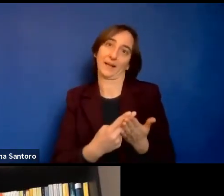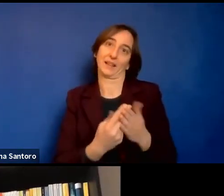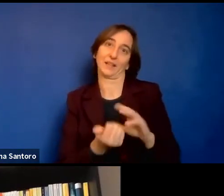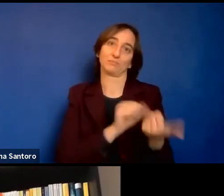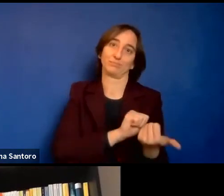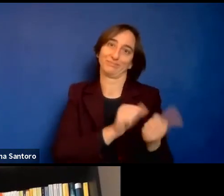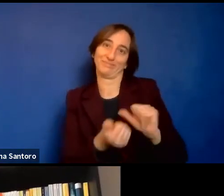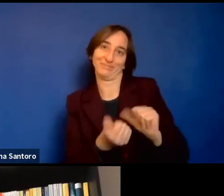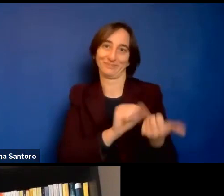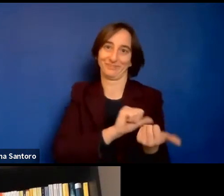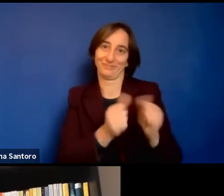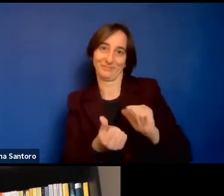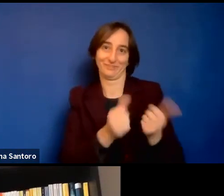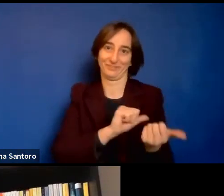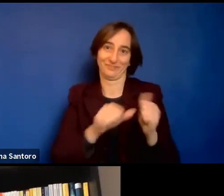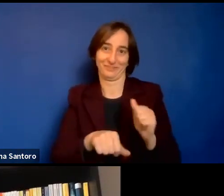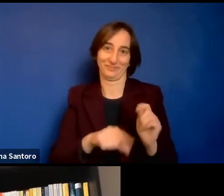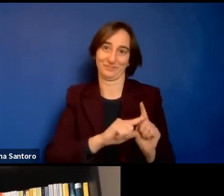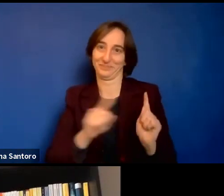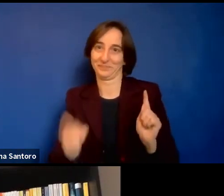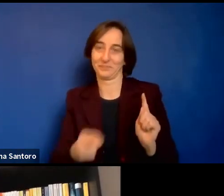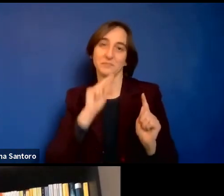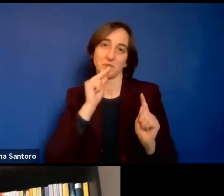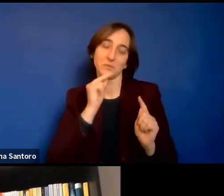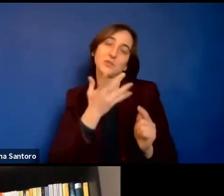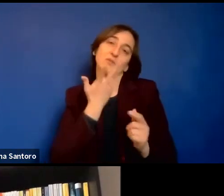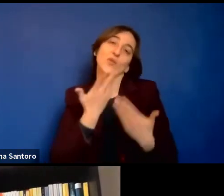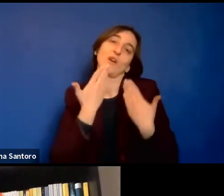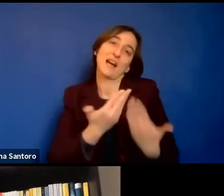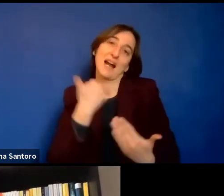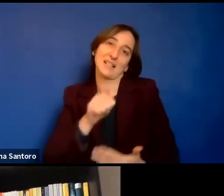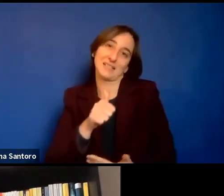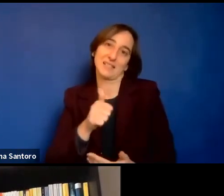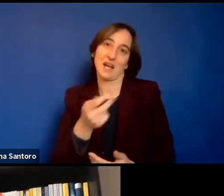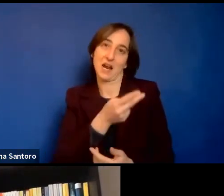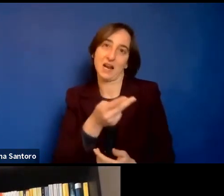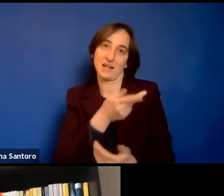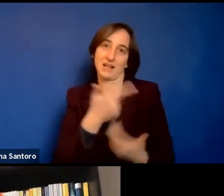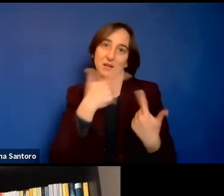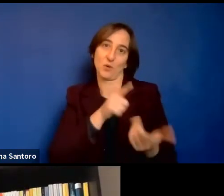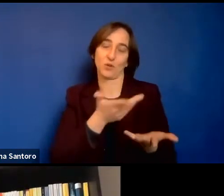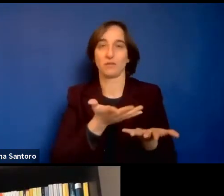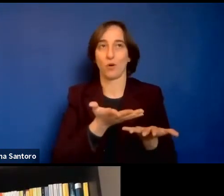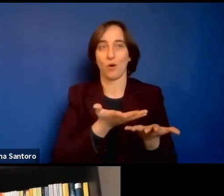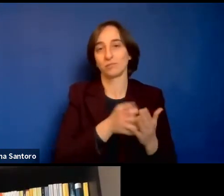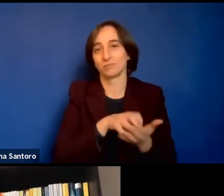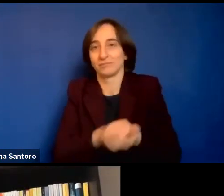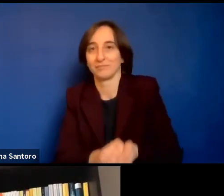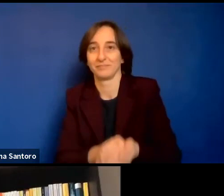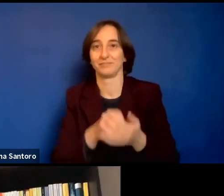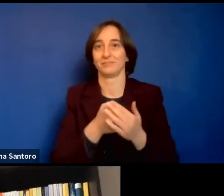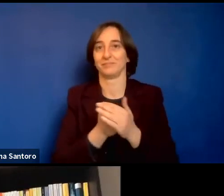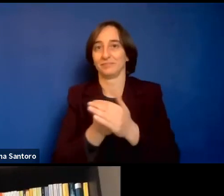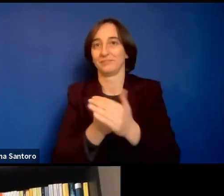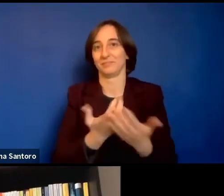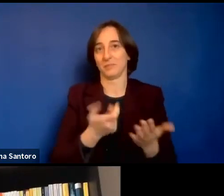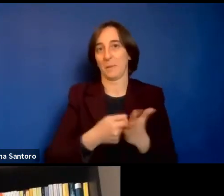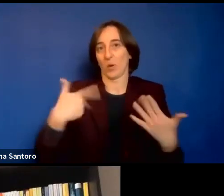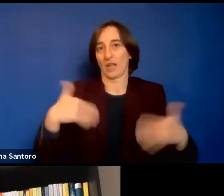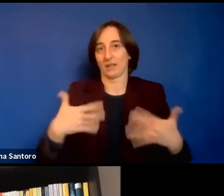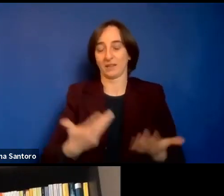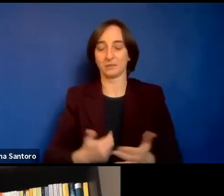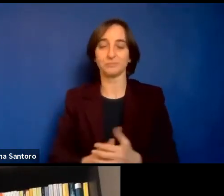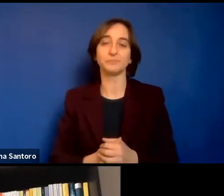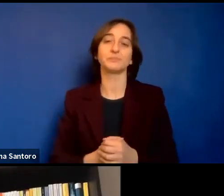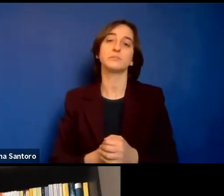questo pomeriggio e ci teniamo a ringraziare anche loro per questo contributo molto importante.